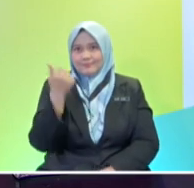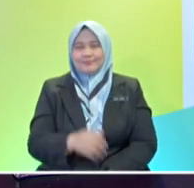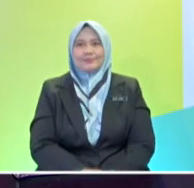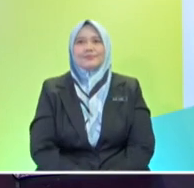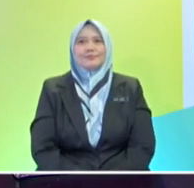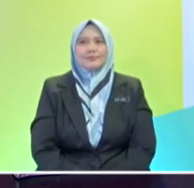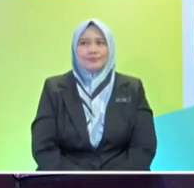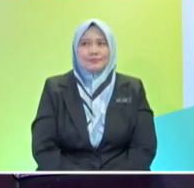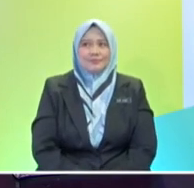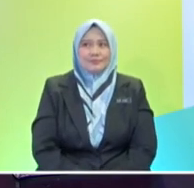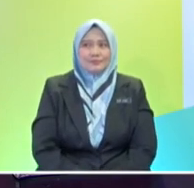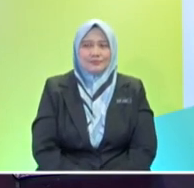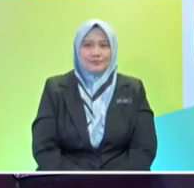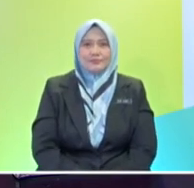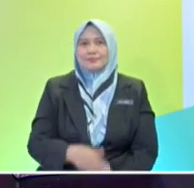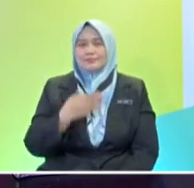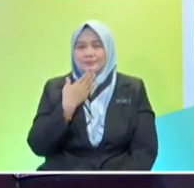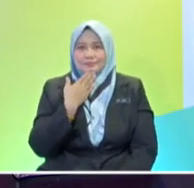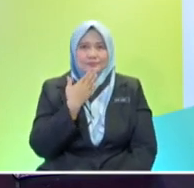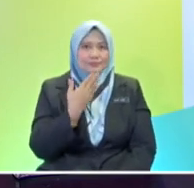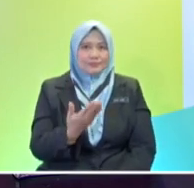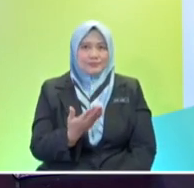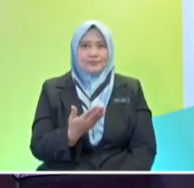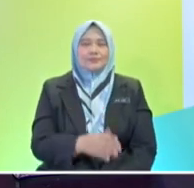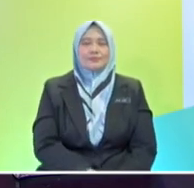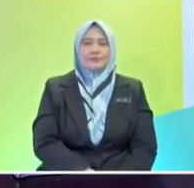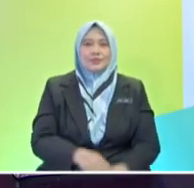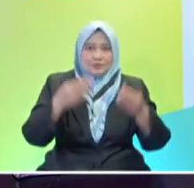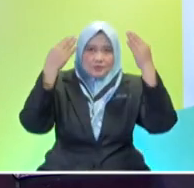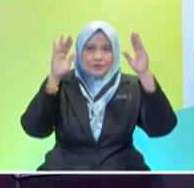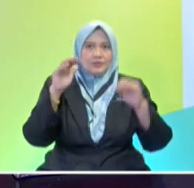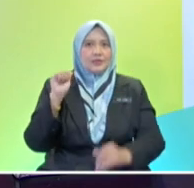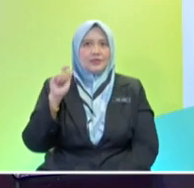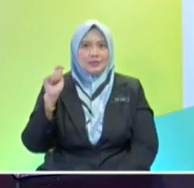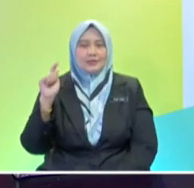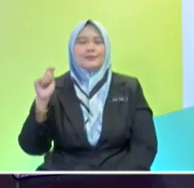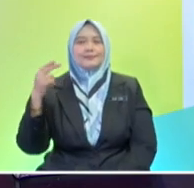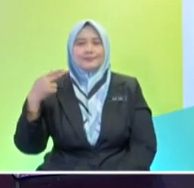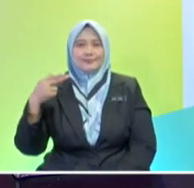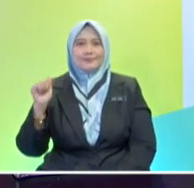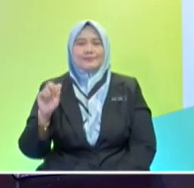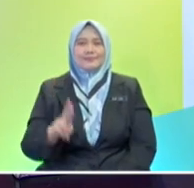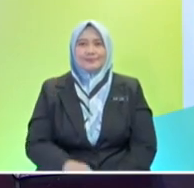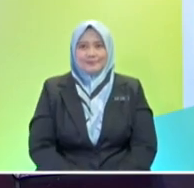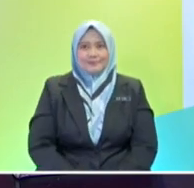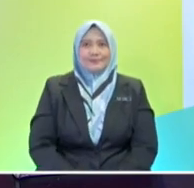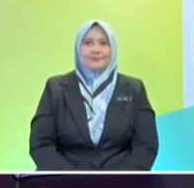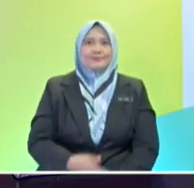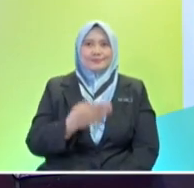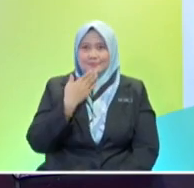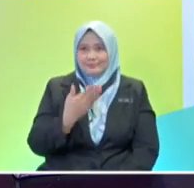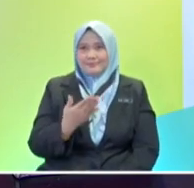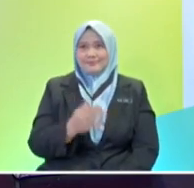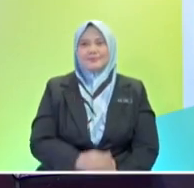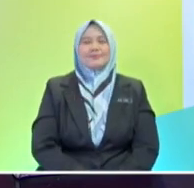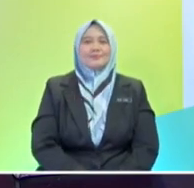cikgu . Baiklah, terima kasih banyak cikgu Atha atas perkongsian ilmu pada hari ini. Terima kasih juga cikgu Ilda selaku cikgu jurubahasa isyarat. Ada